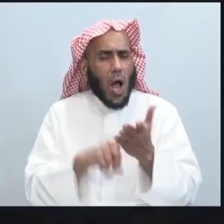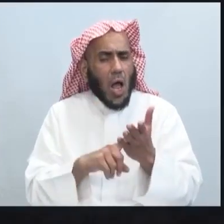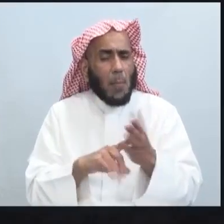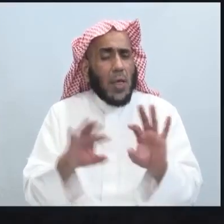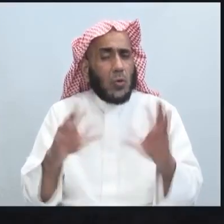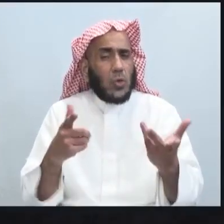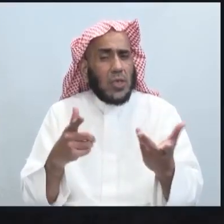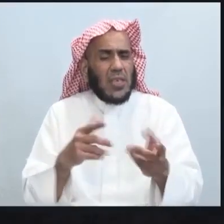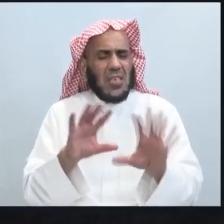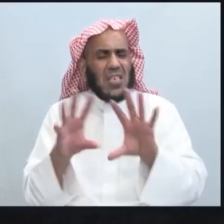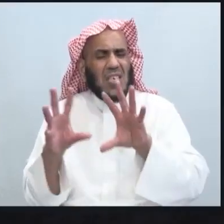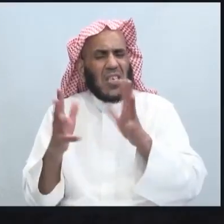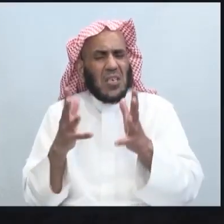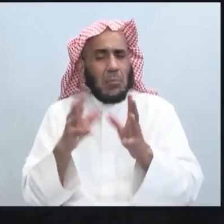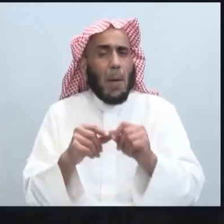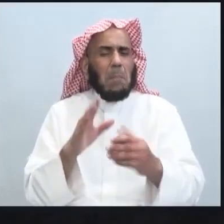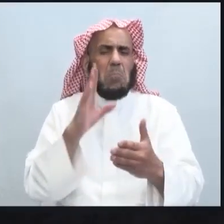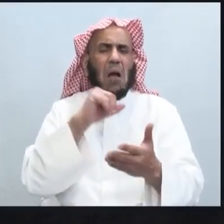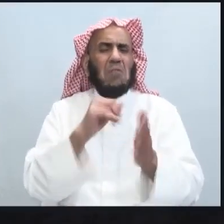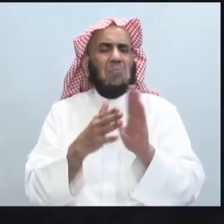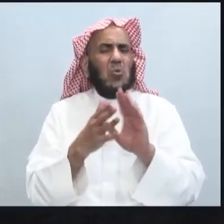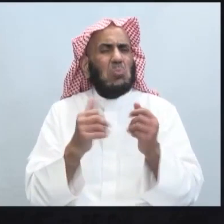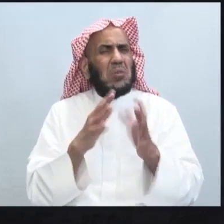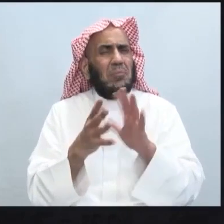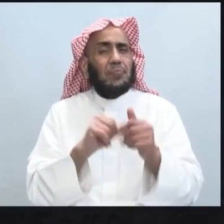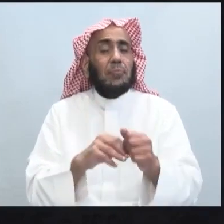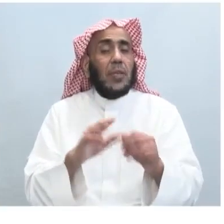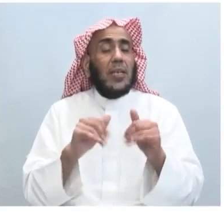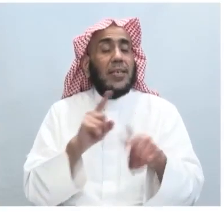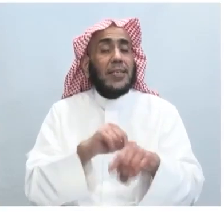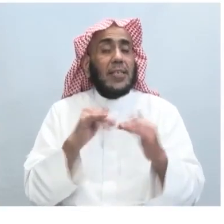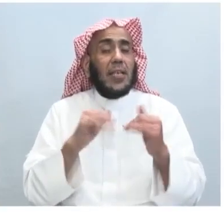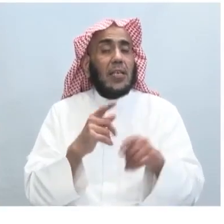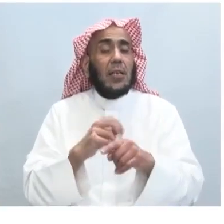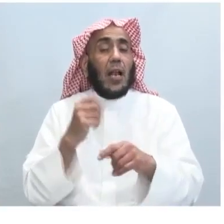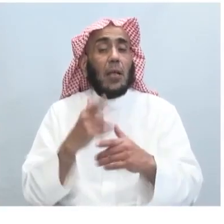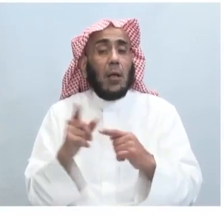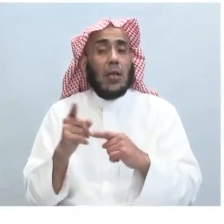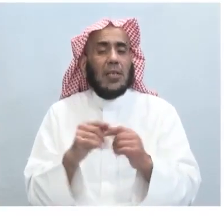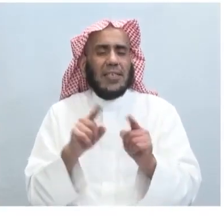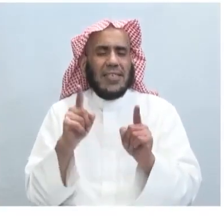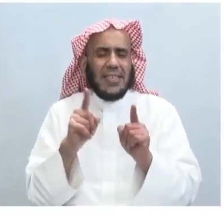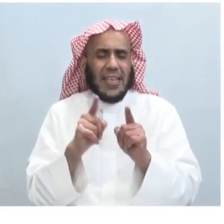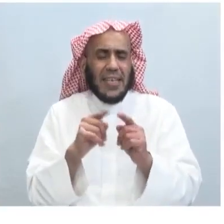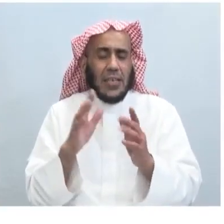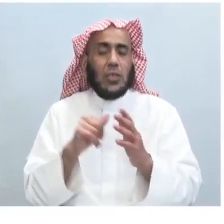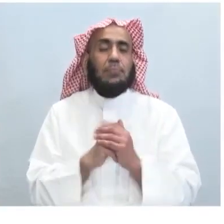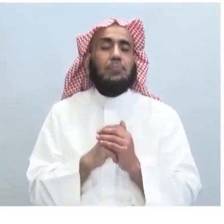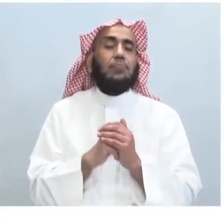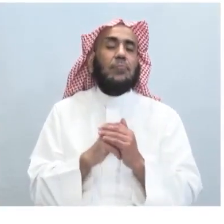ماذا شبه معدومه شبه معدومه عند الاتزان لان القيمه هنا صغيره